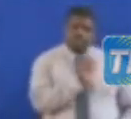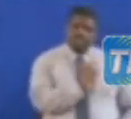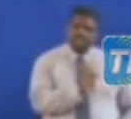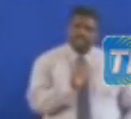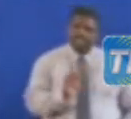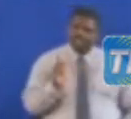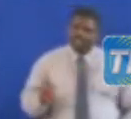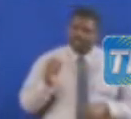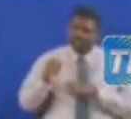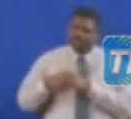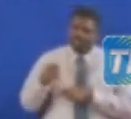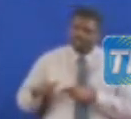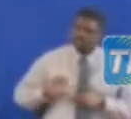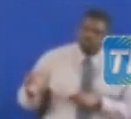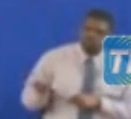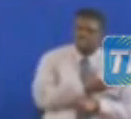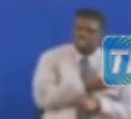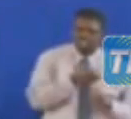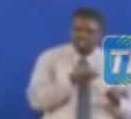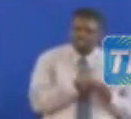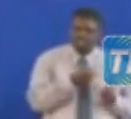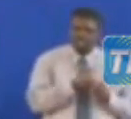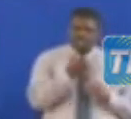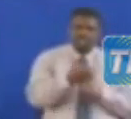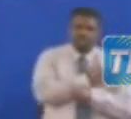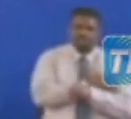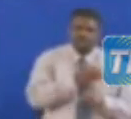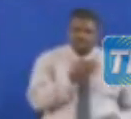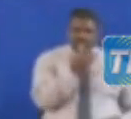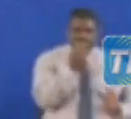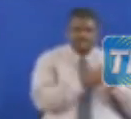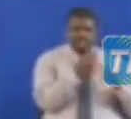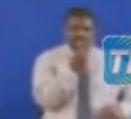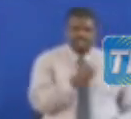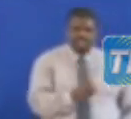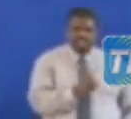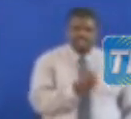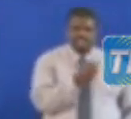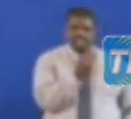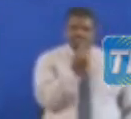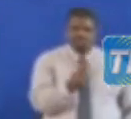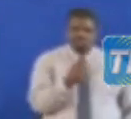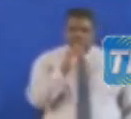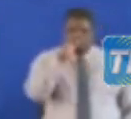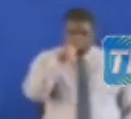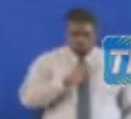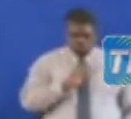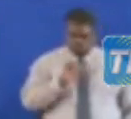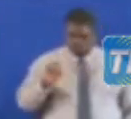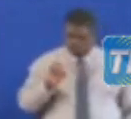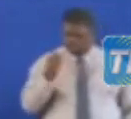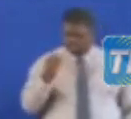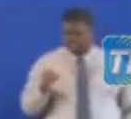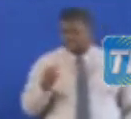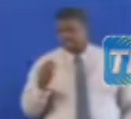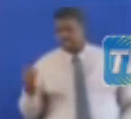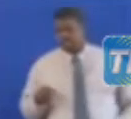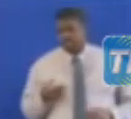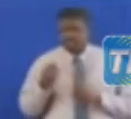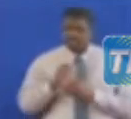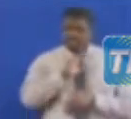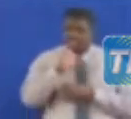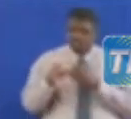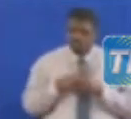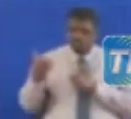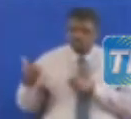KKK zirejeshe fedha hizo kabla ifikapo tarehe 31 Oktoba mwaka 2023. Lakini pia fedha